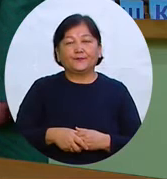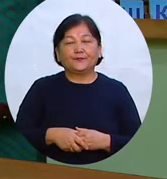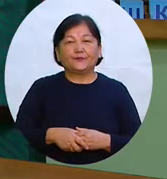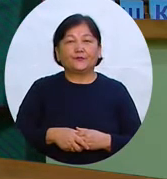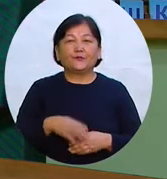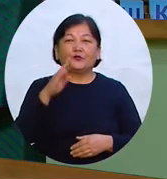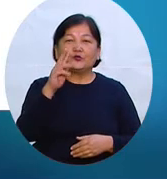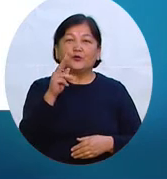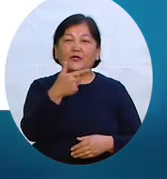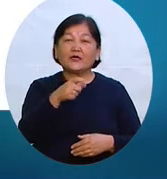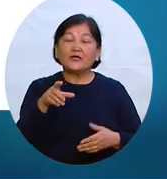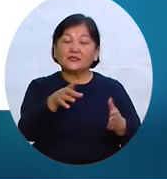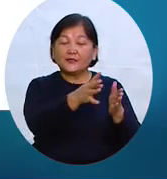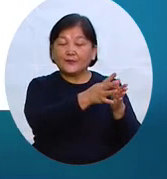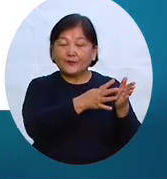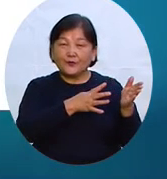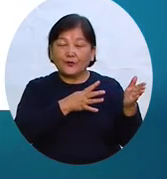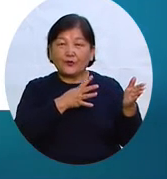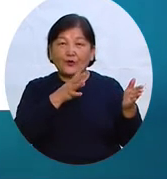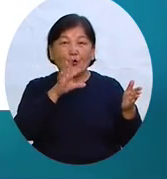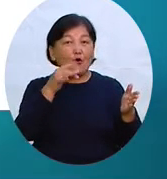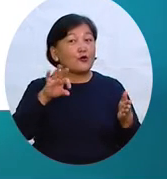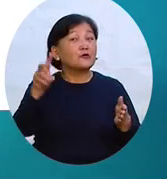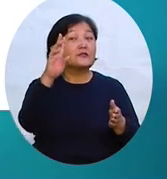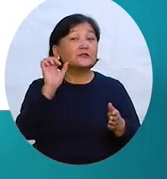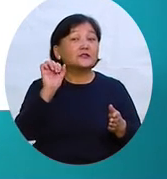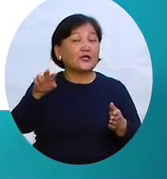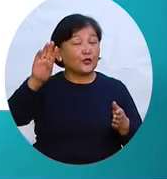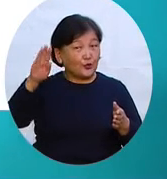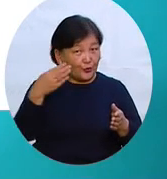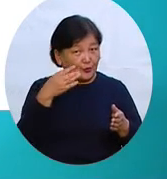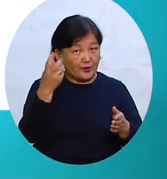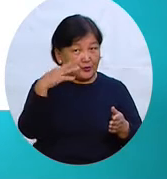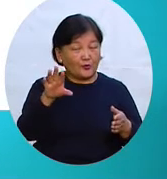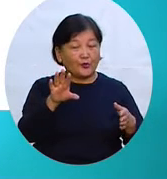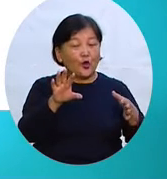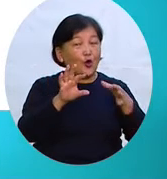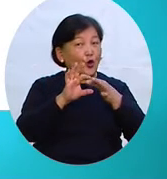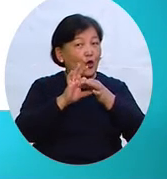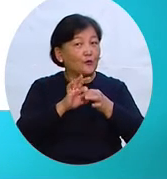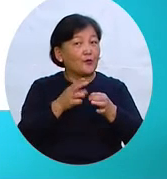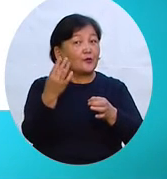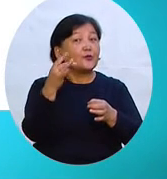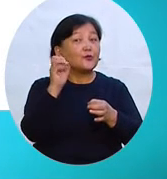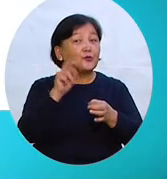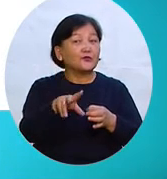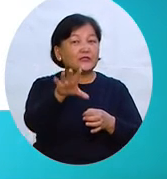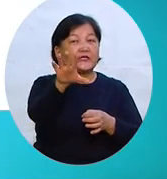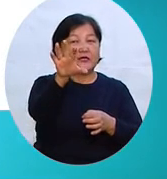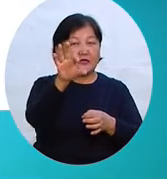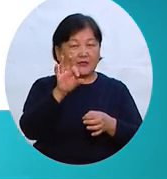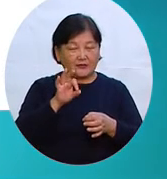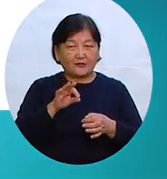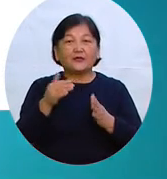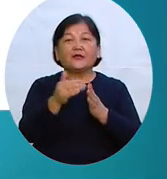За шүлгээс орон цагийг тодруулахдаа холбогдох дүрслэлийг ишлэл авч